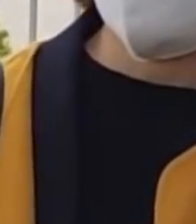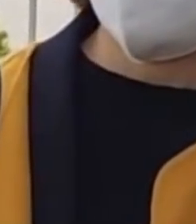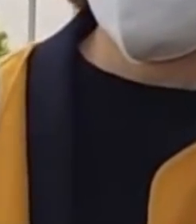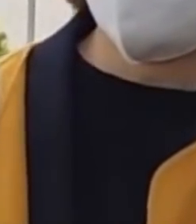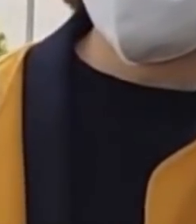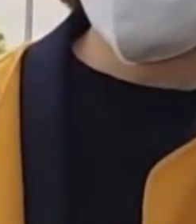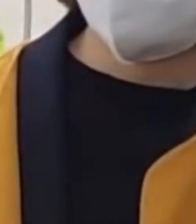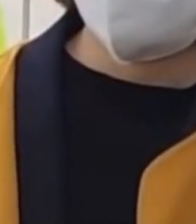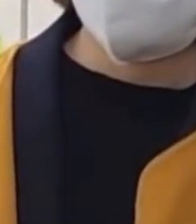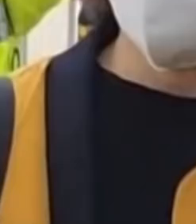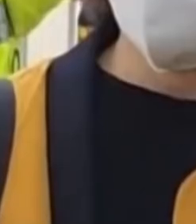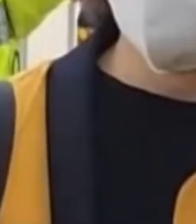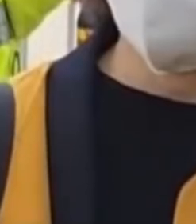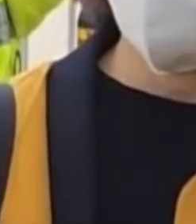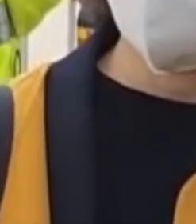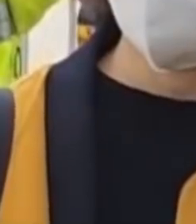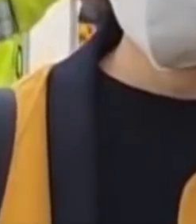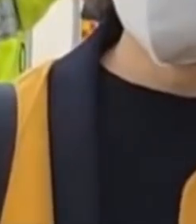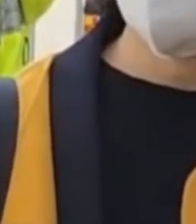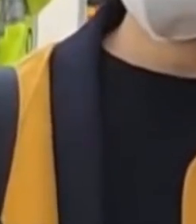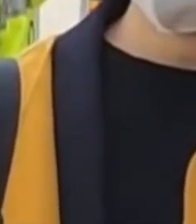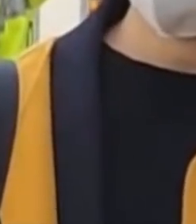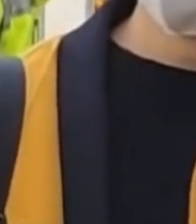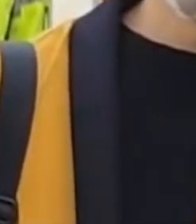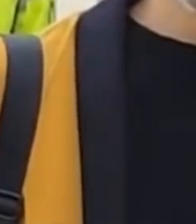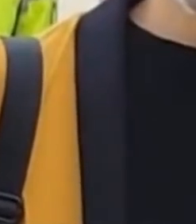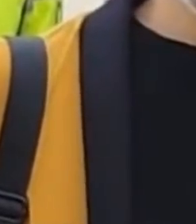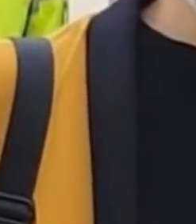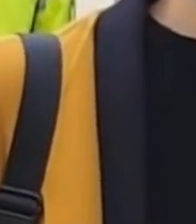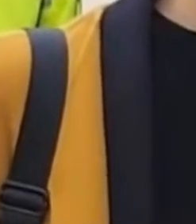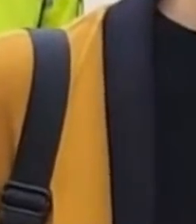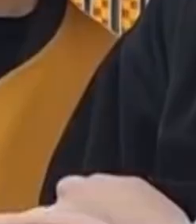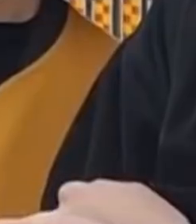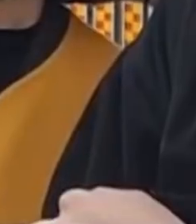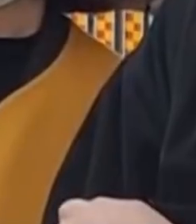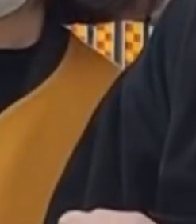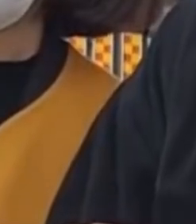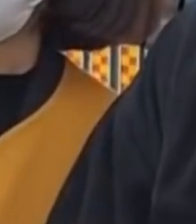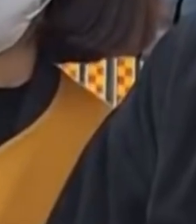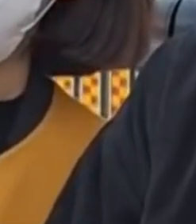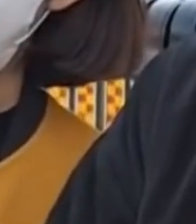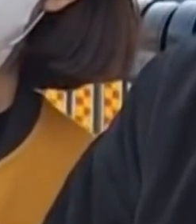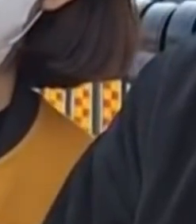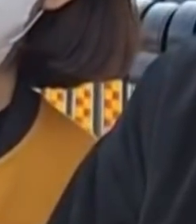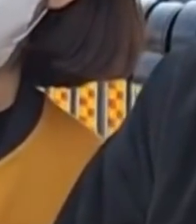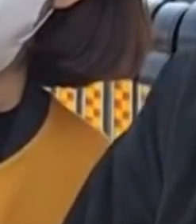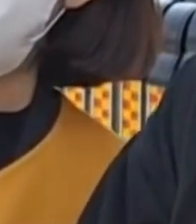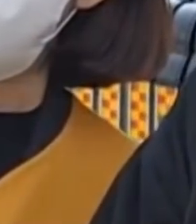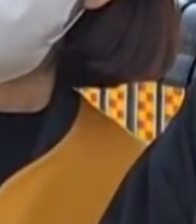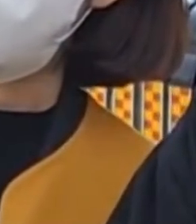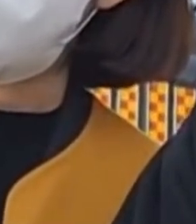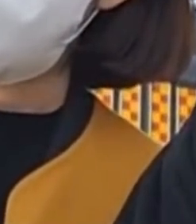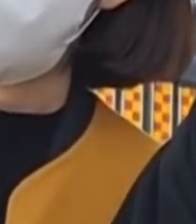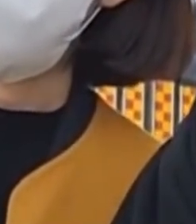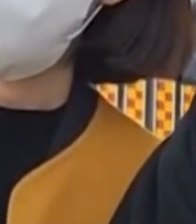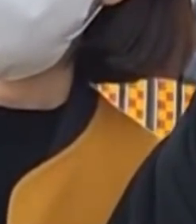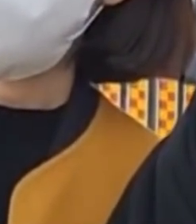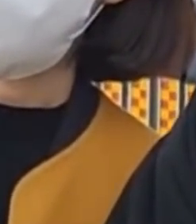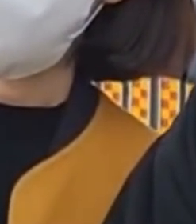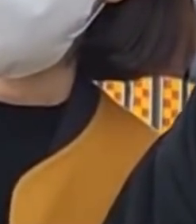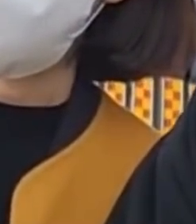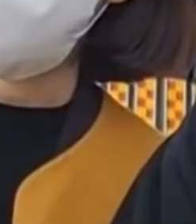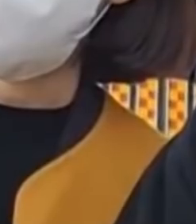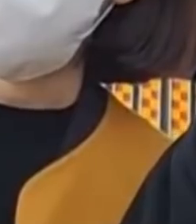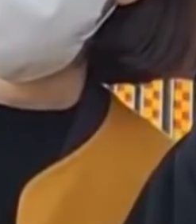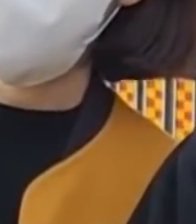계속해야 하겠다라는 사면 요청의 권한을 대통령이 갖고 있어요. 그런 걸로 지금 충돌하고 있는 게 아닙니까?